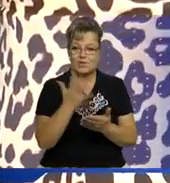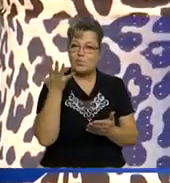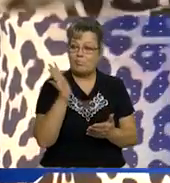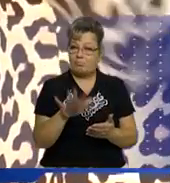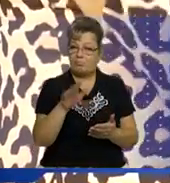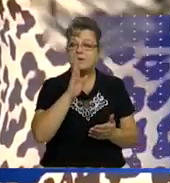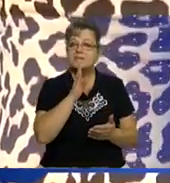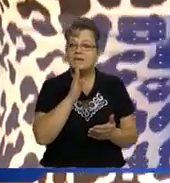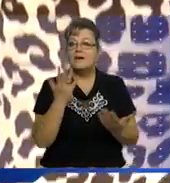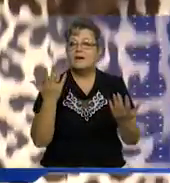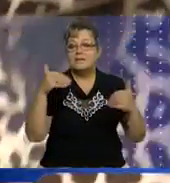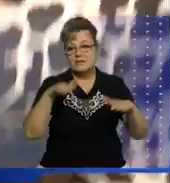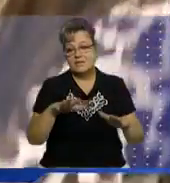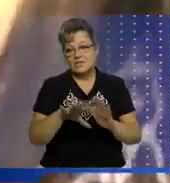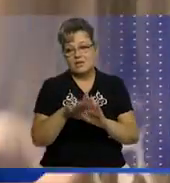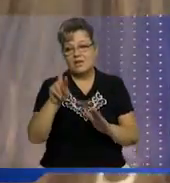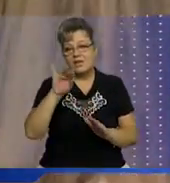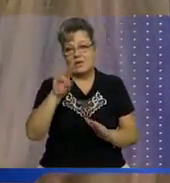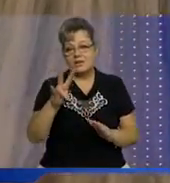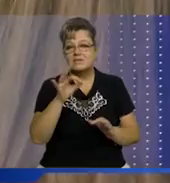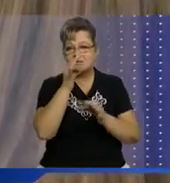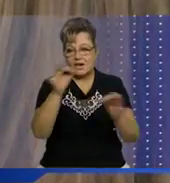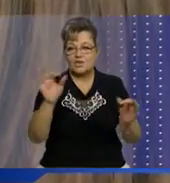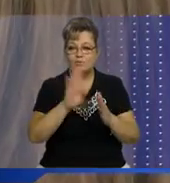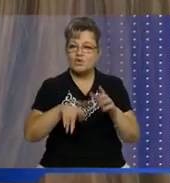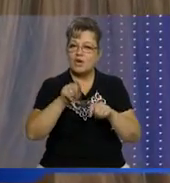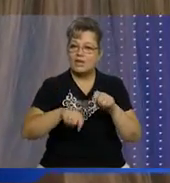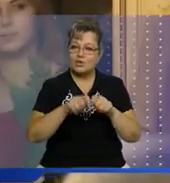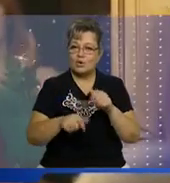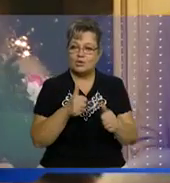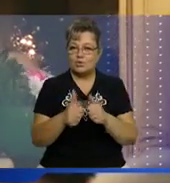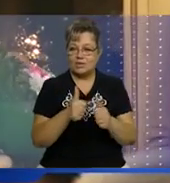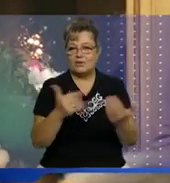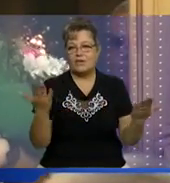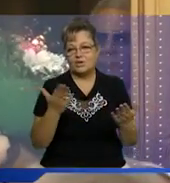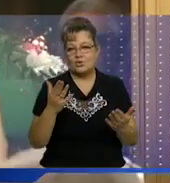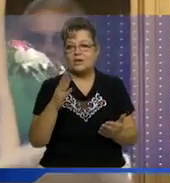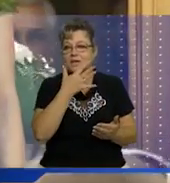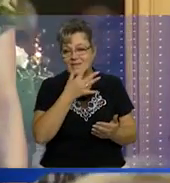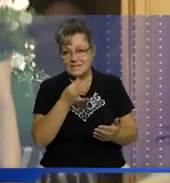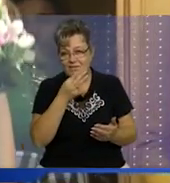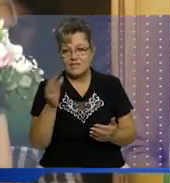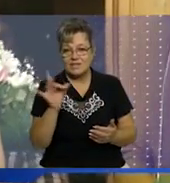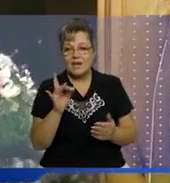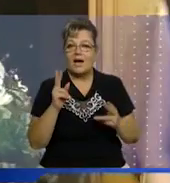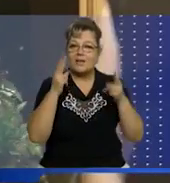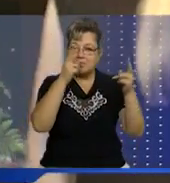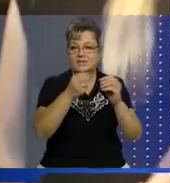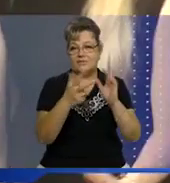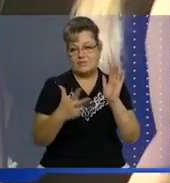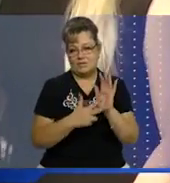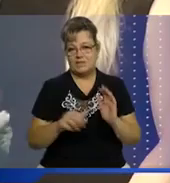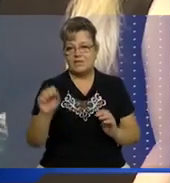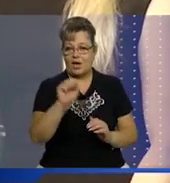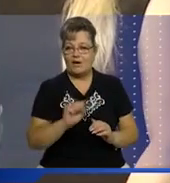киперов. Возможно, свое решение Ян Лесли озвучит после контрольных евротурниров, на которые донские красавицы отправятся уже